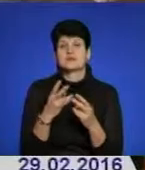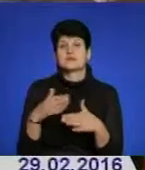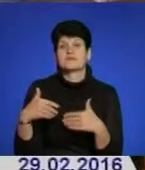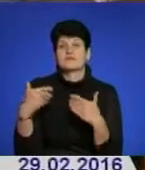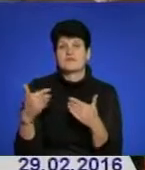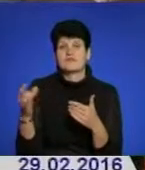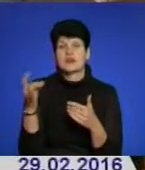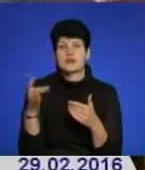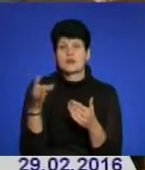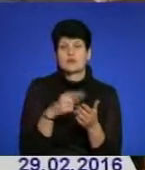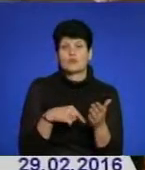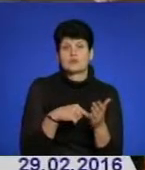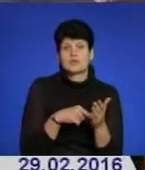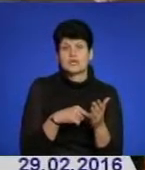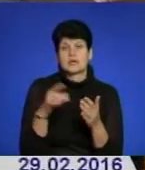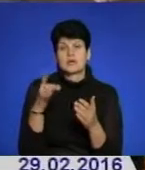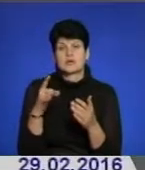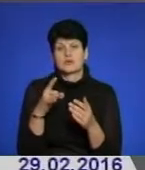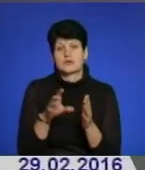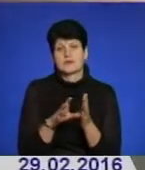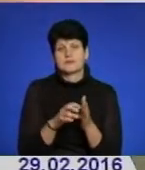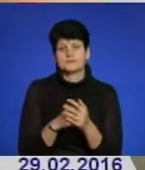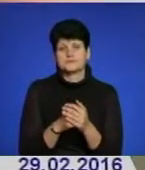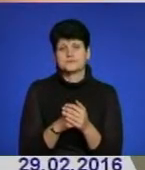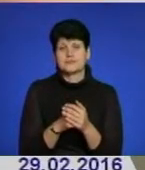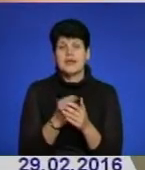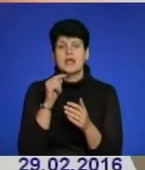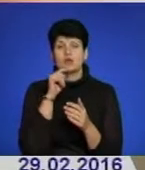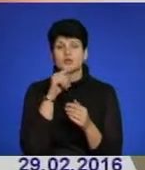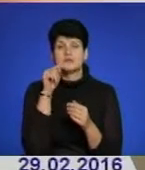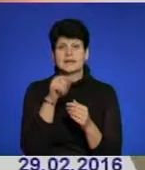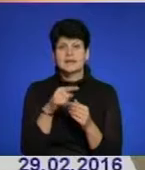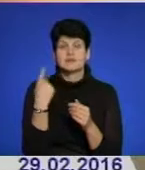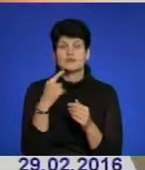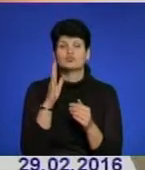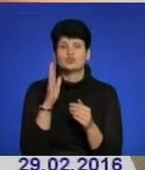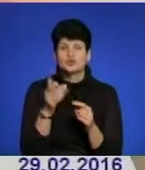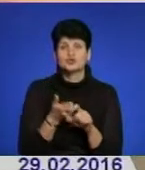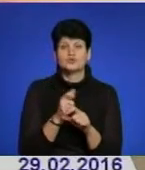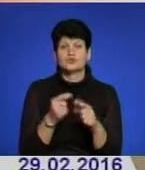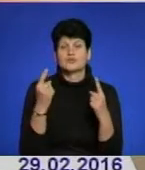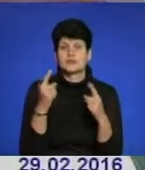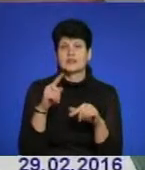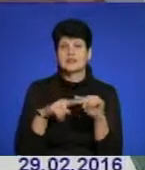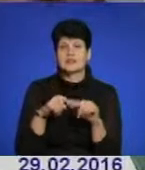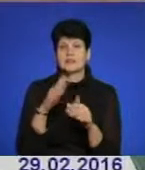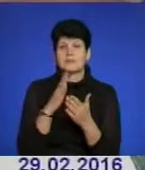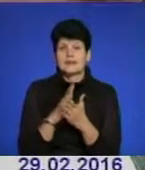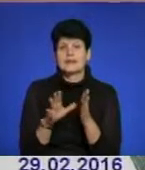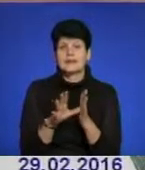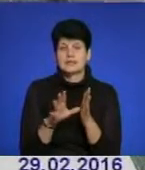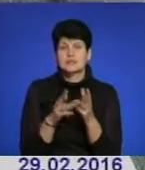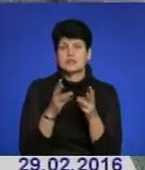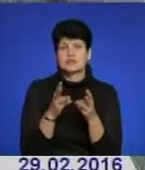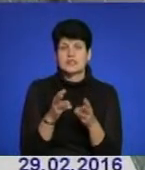або районного, або міського району електричних мереж. Економія з таким лічильником буде суттєвою для родин, які мають електричні котли і